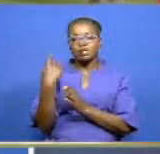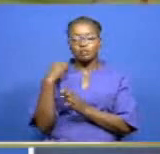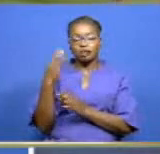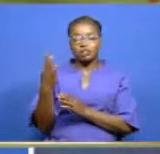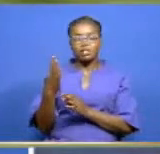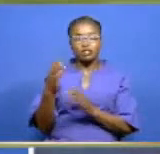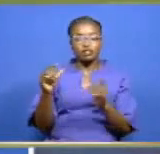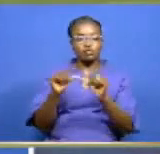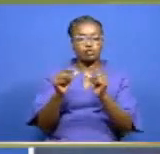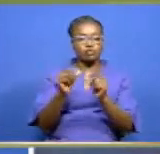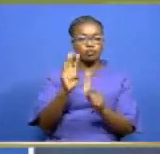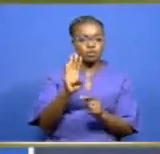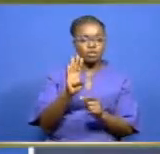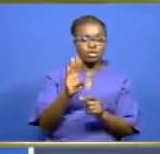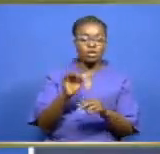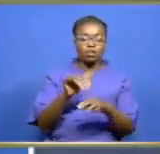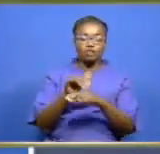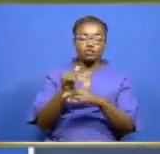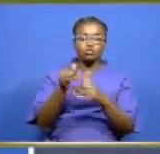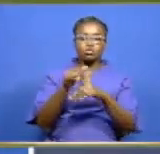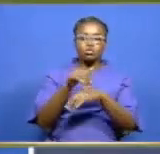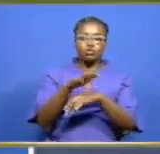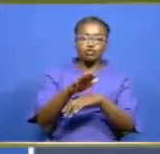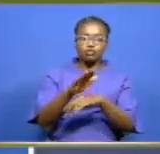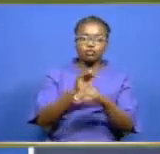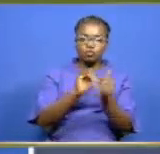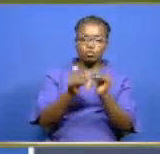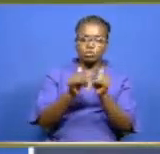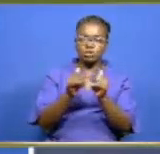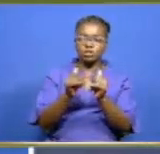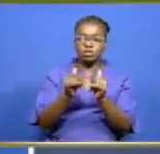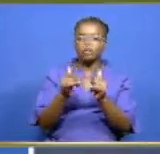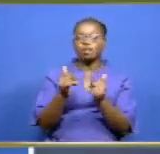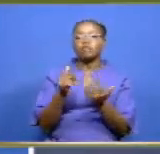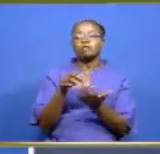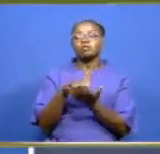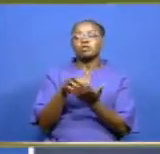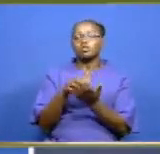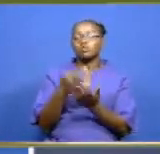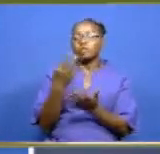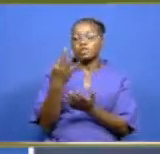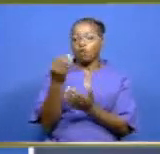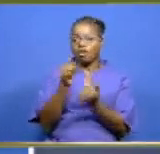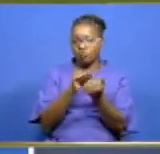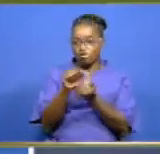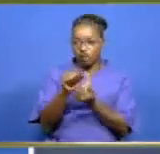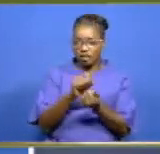Timu zitakazopoteza nusu finali hizo zitamenyana kwenye mechi ya kuwania nafasi ya tatu siku ya Ijumaa.